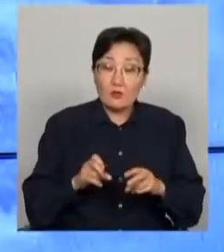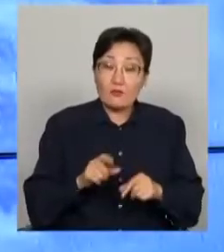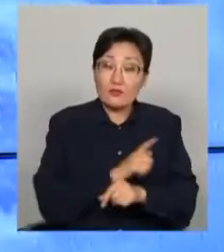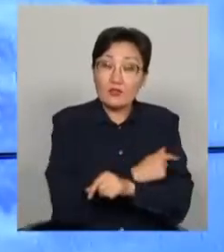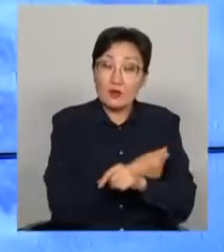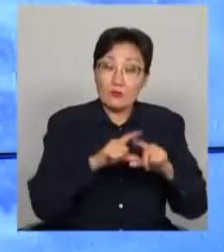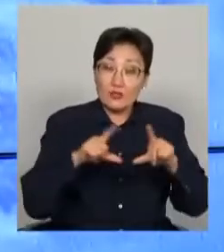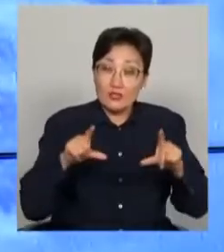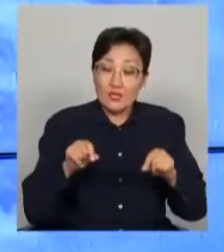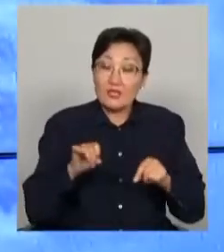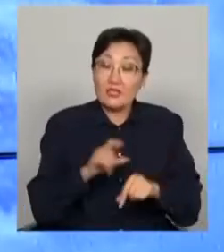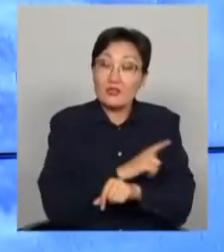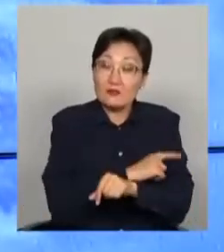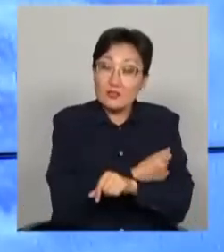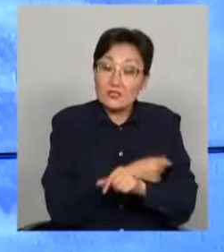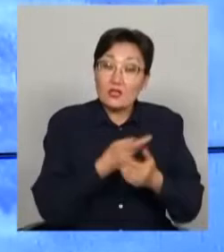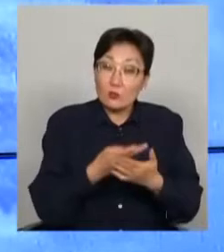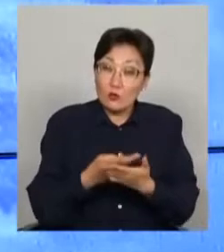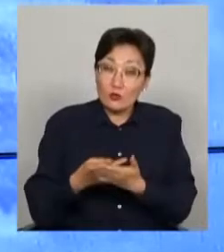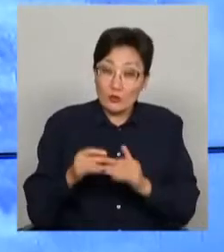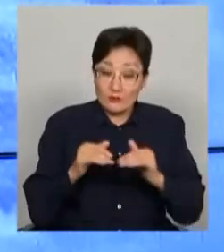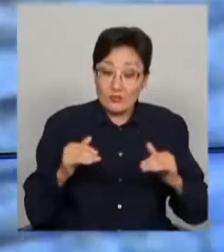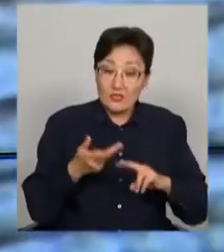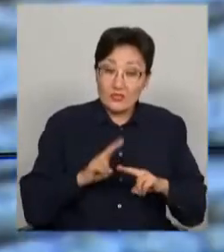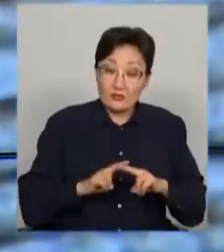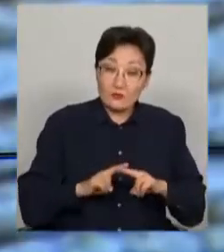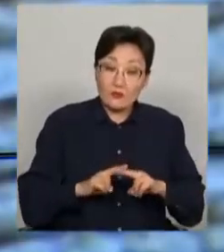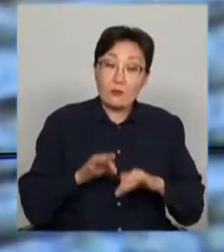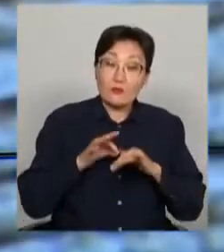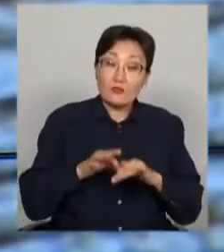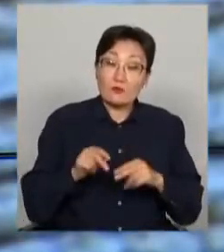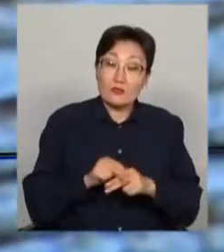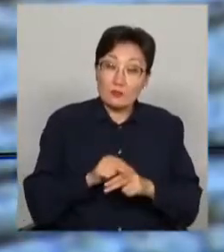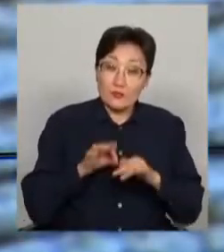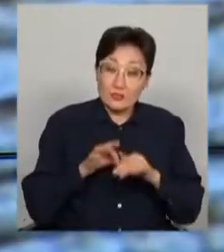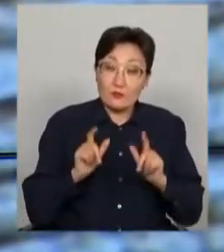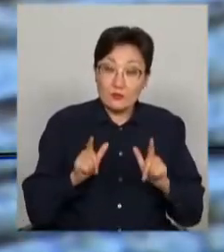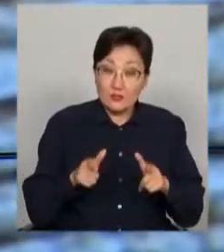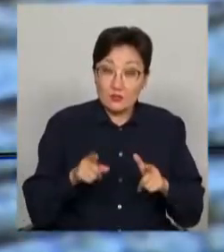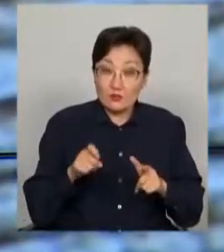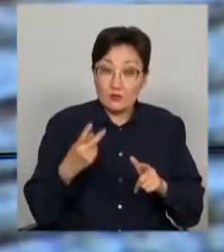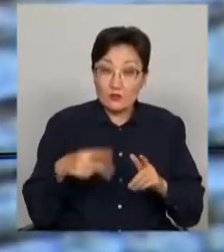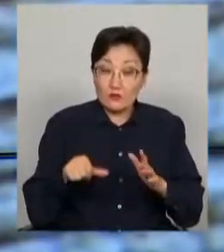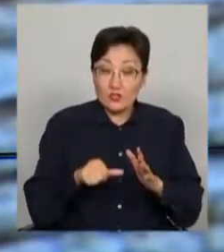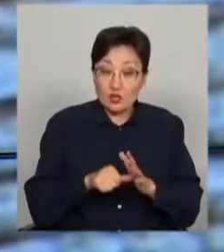амбулаторном и стационарном уровне. Это проводится, лечение проводится согласно